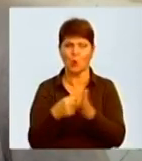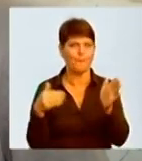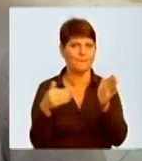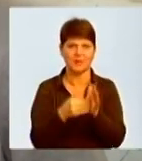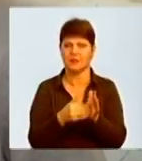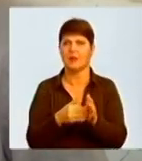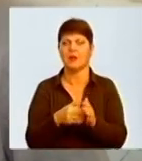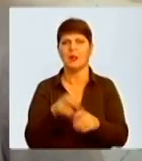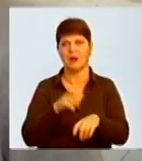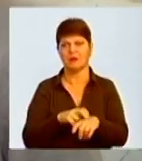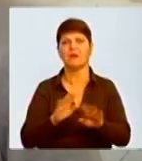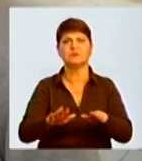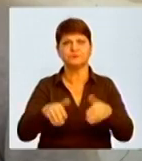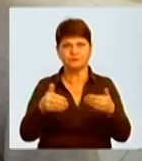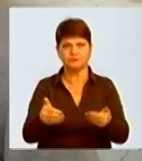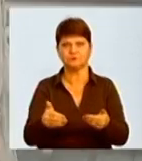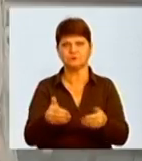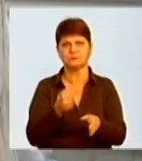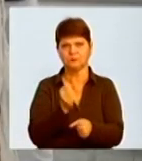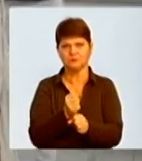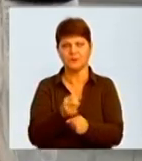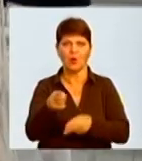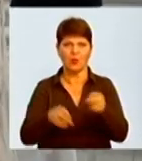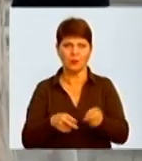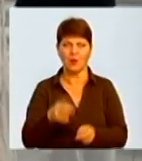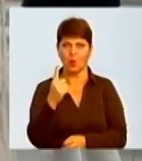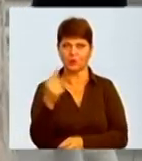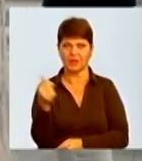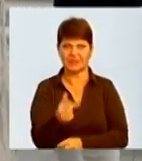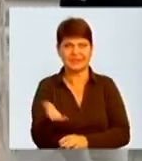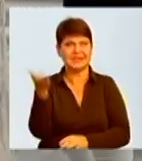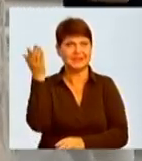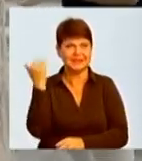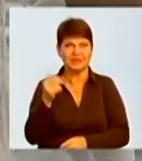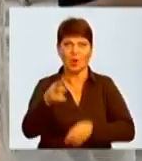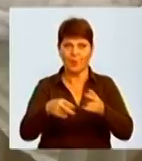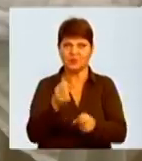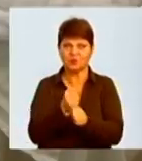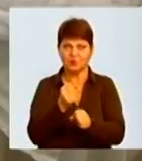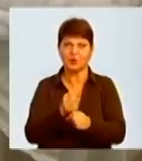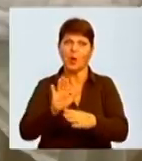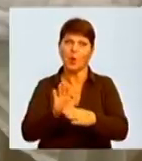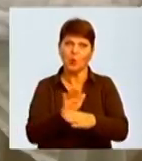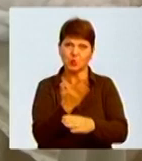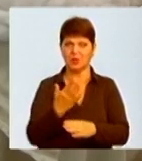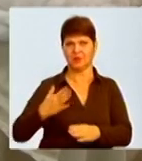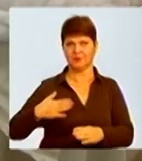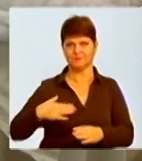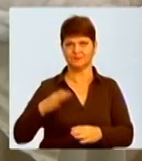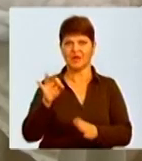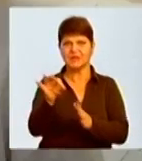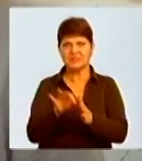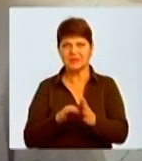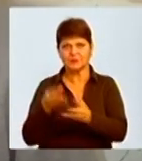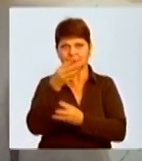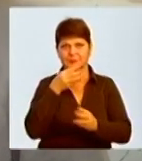лікар порекомендував провести операцію. Тиждень тому жінці провели операцію, видалили молочну залозу і одразу ж вставили